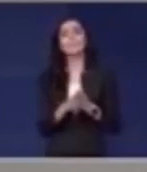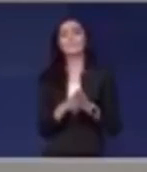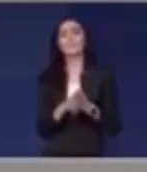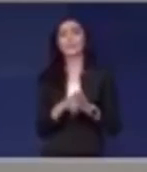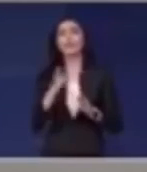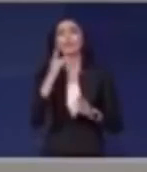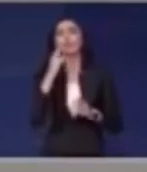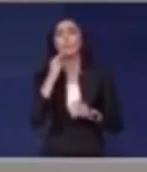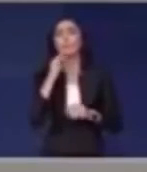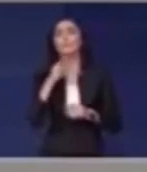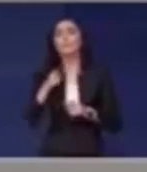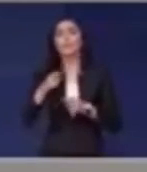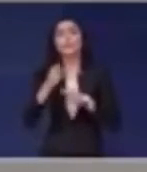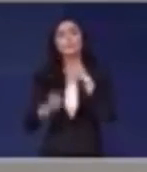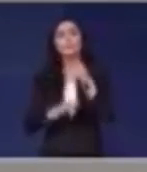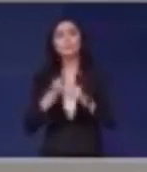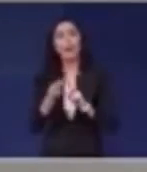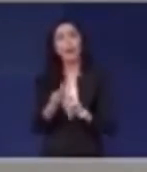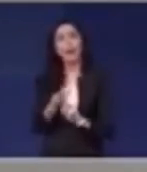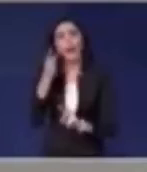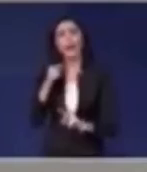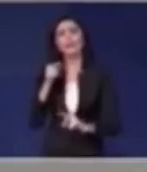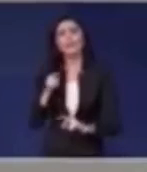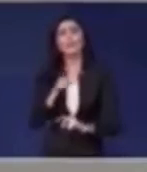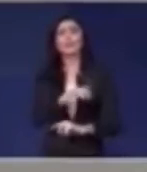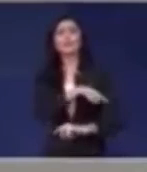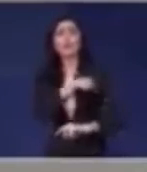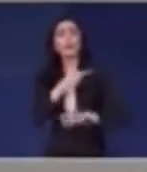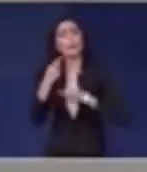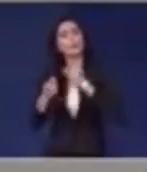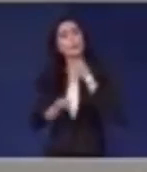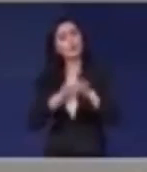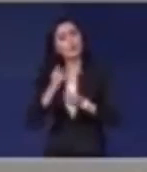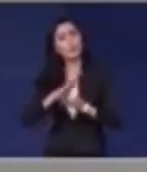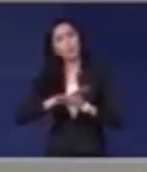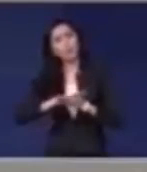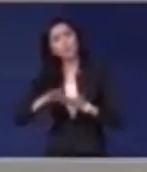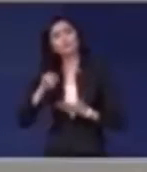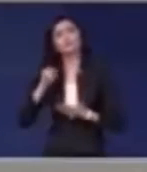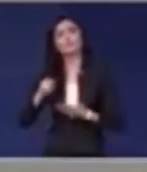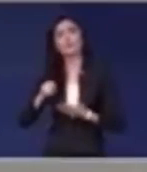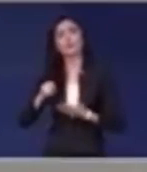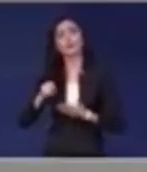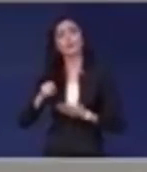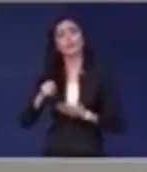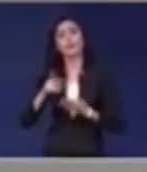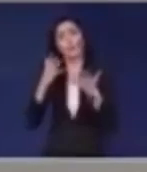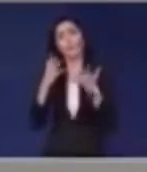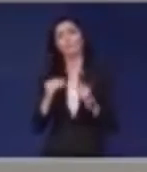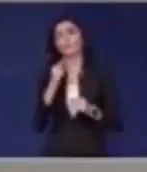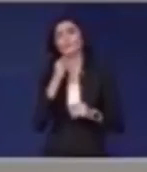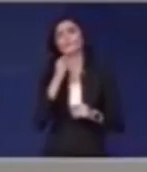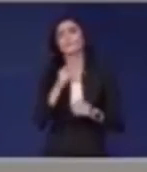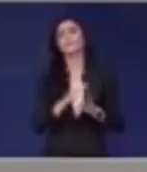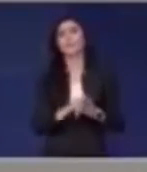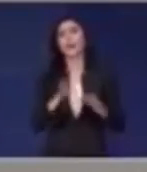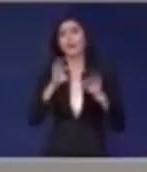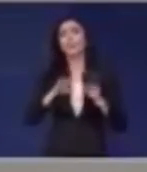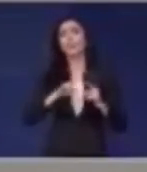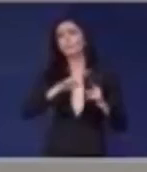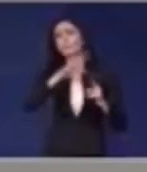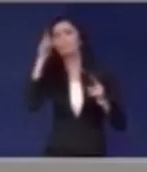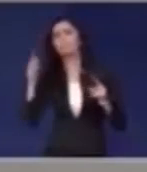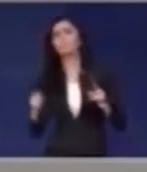nöbetçilik uygulamasını kaldırıp normal çalışma düzenine dönmesini sağlıyoruz bugüne